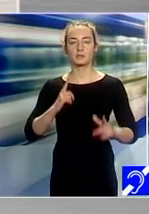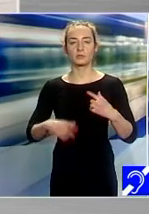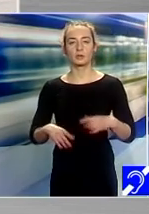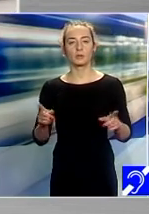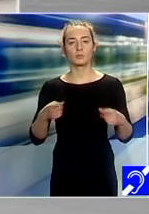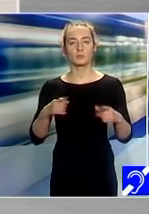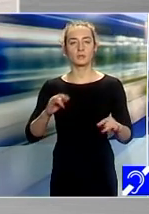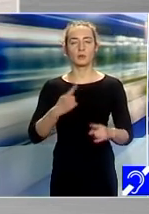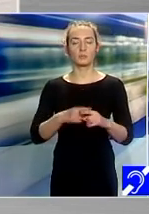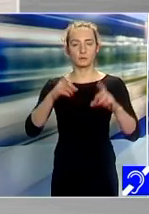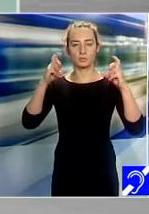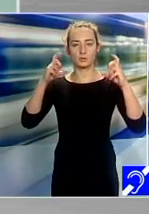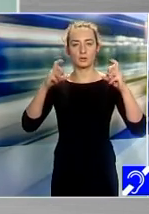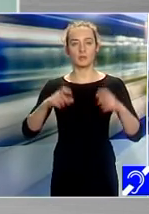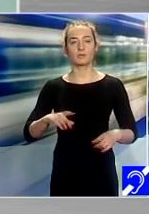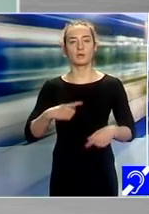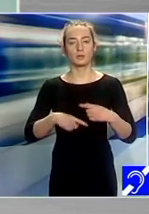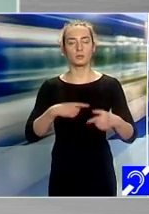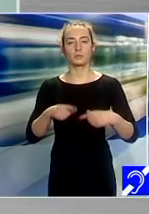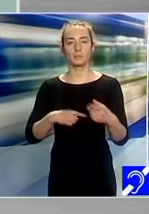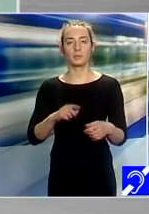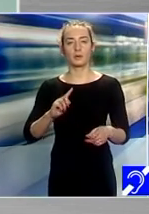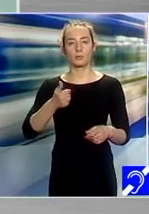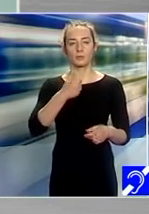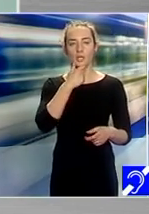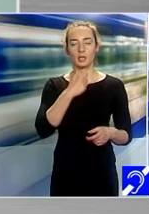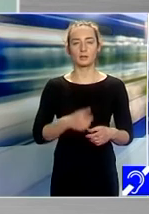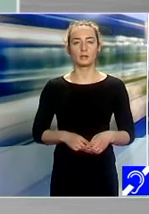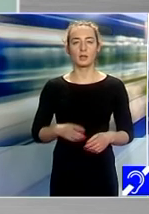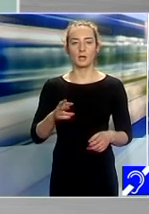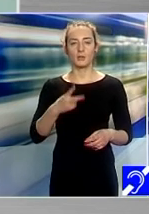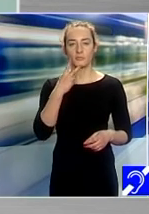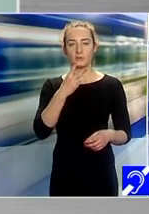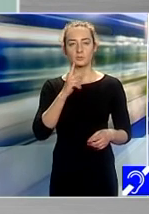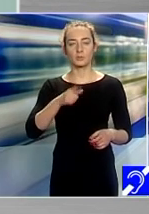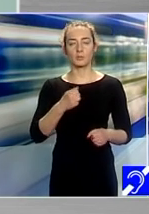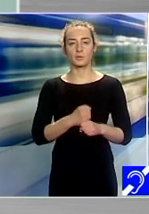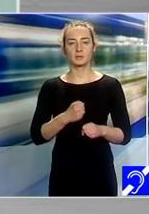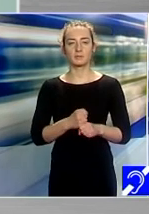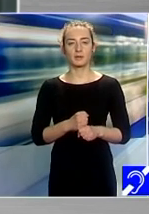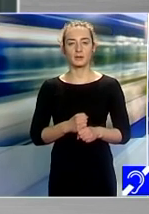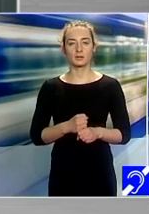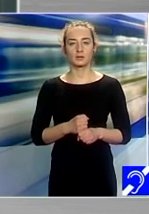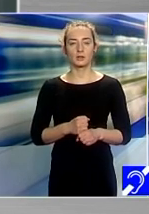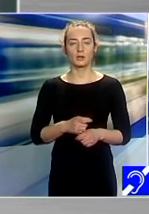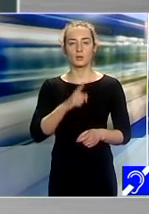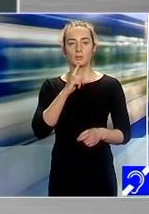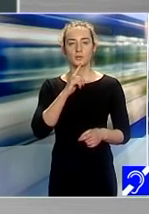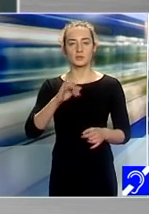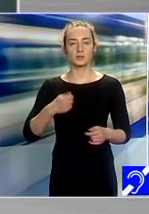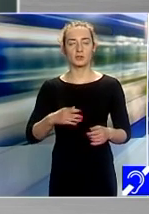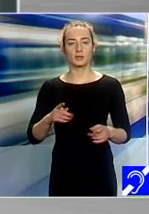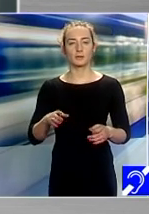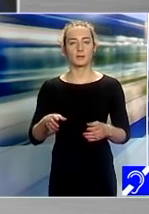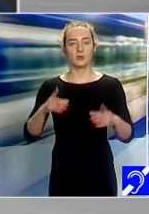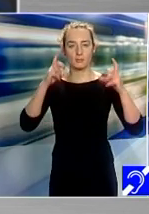fotografia. Și după un an de zile mi-am dat seama că pot să fac cel puțin și în paralel și